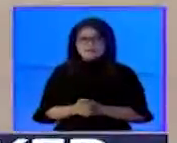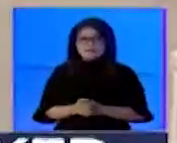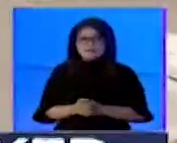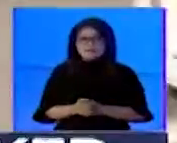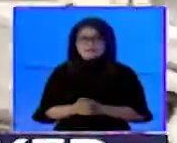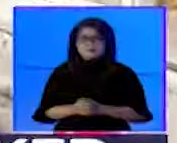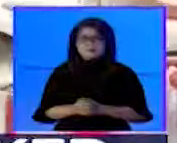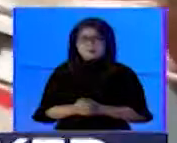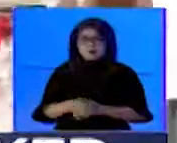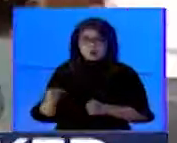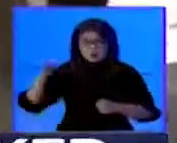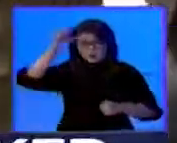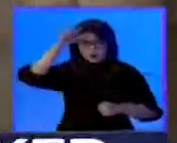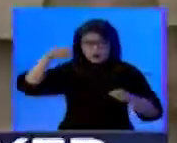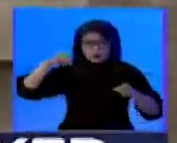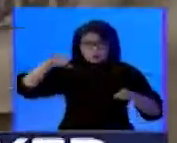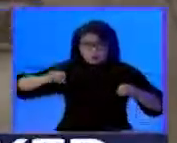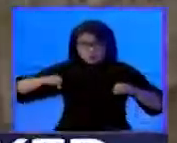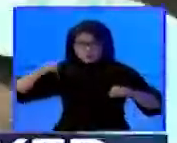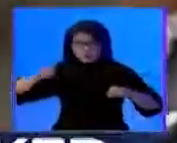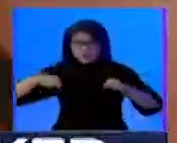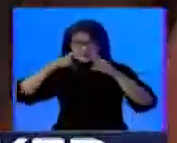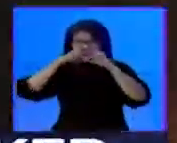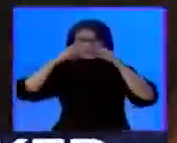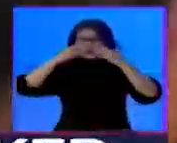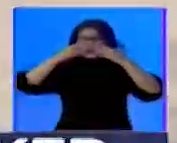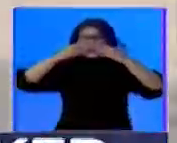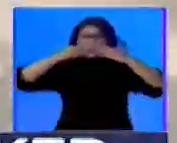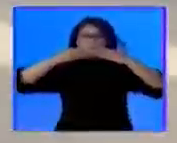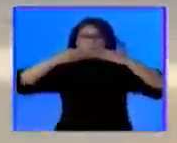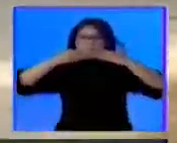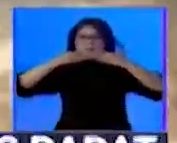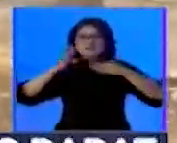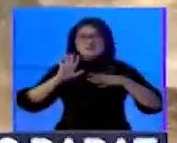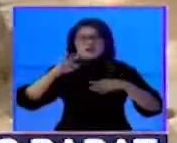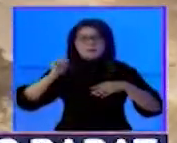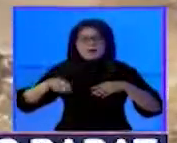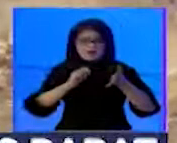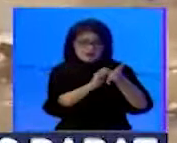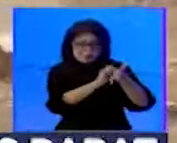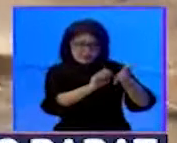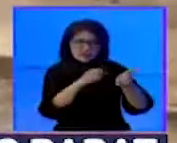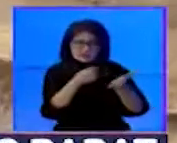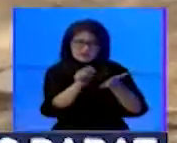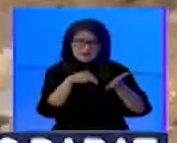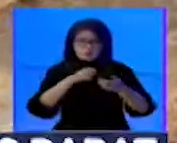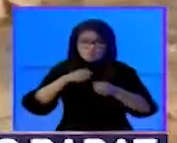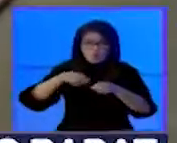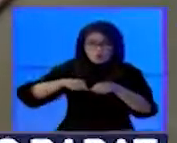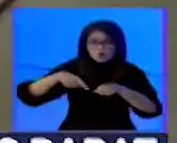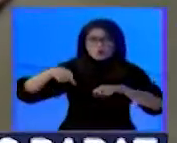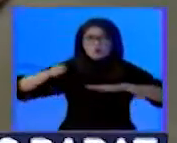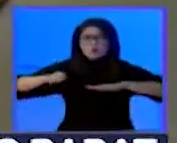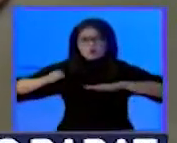Pengendara ini mengenakan masker tapi tidak menutup mulut dan hidung dengan rapat. Petugas lalu mendata pengendara motor untuk didata dan diberikan sanksi